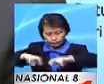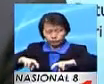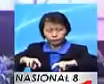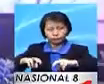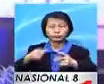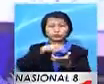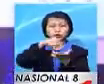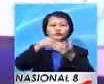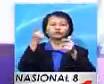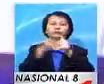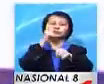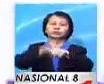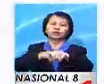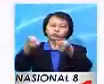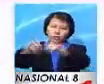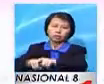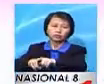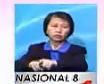berlaku ya.